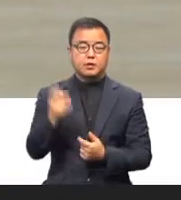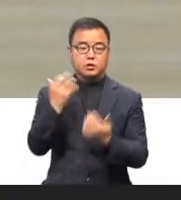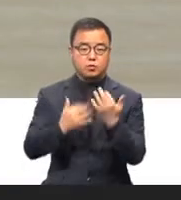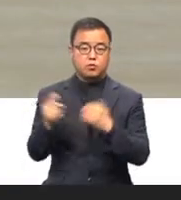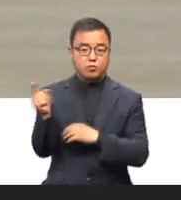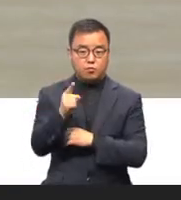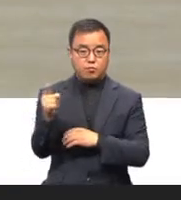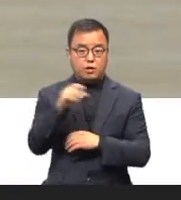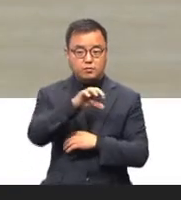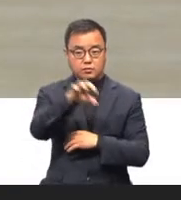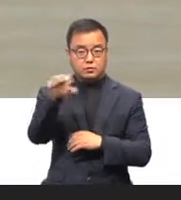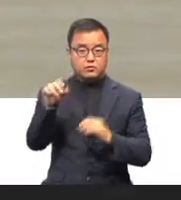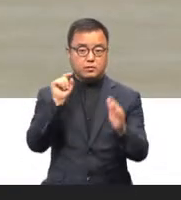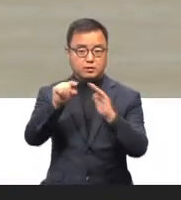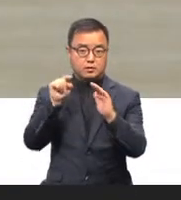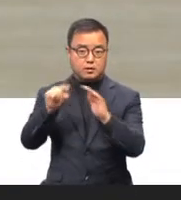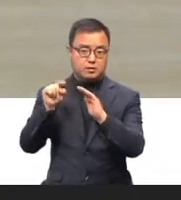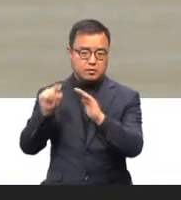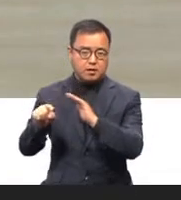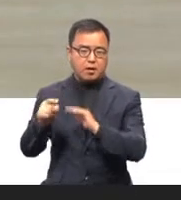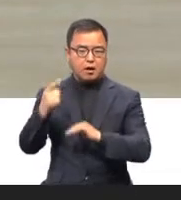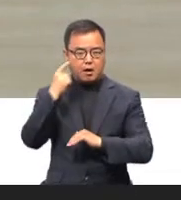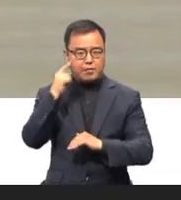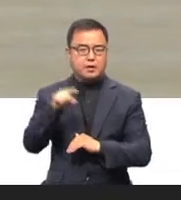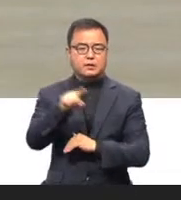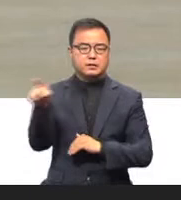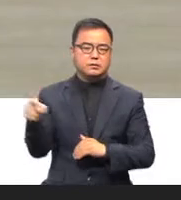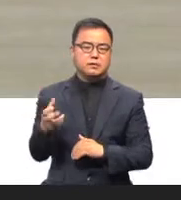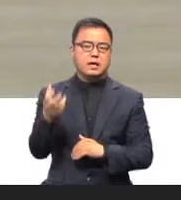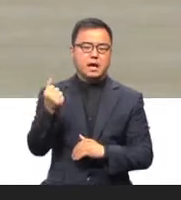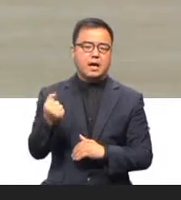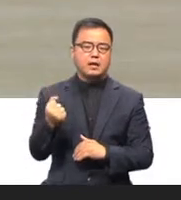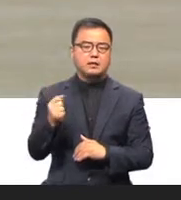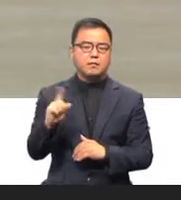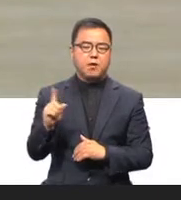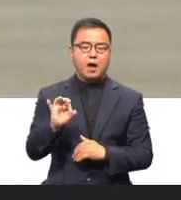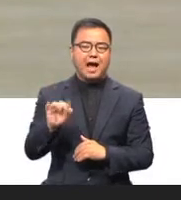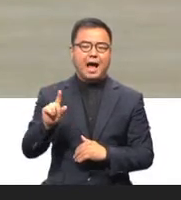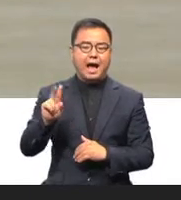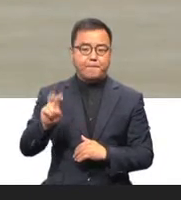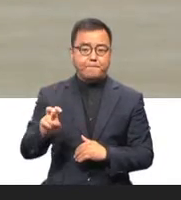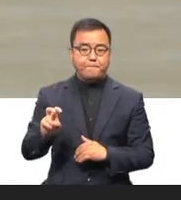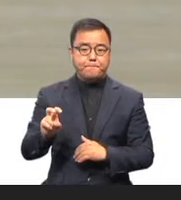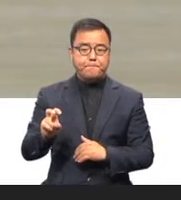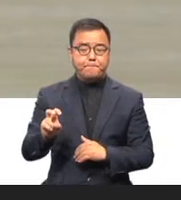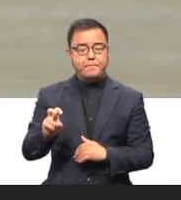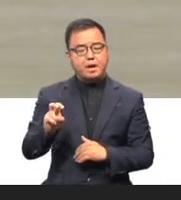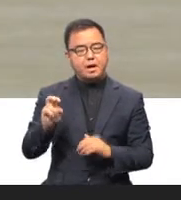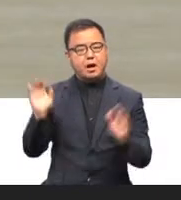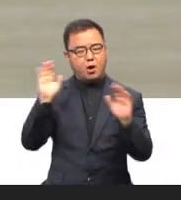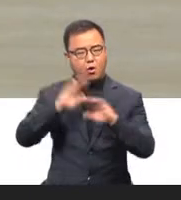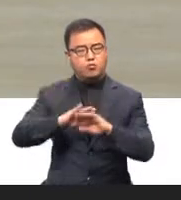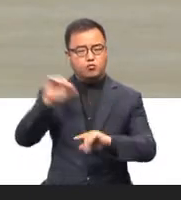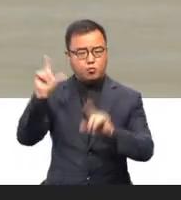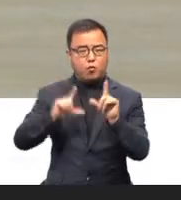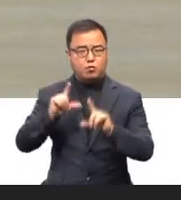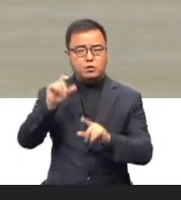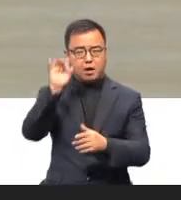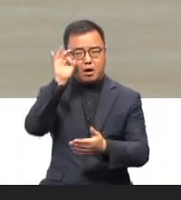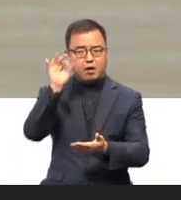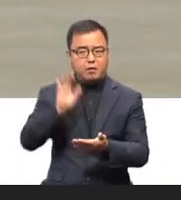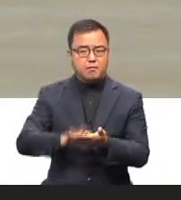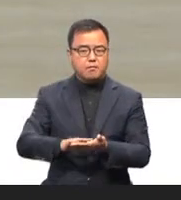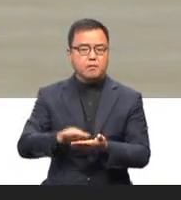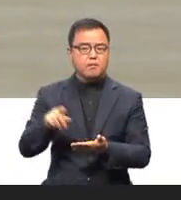소방서들을 돌아다니다 보니까 그분들이 갖고 있었던 좀 그 암이라는 이제 좀 어두운 면들을 보게 된 거고